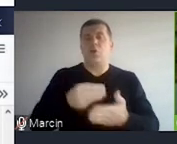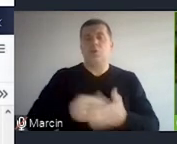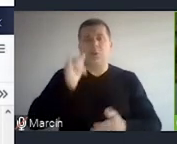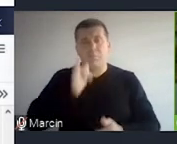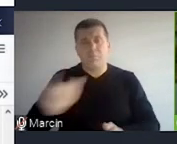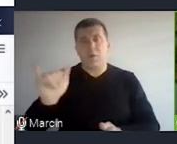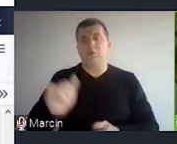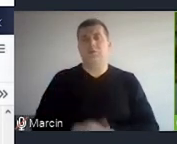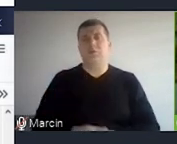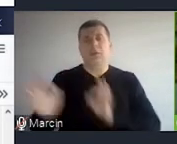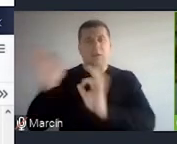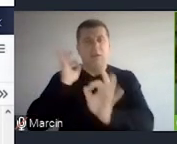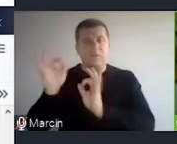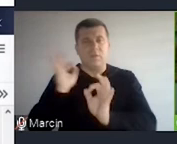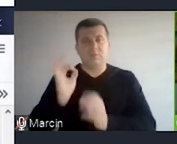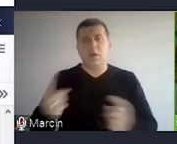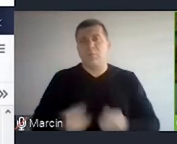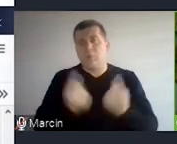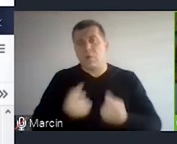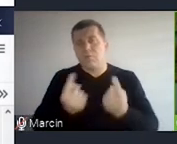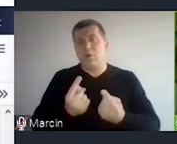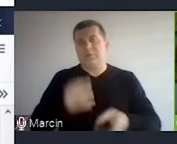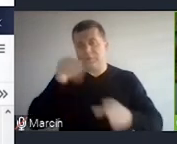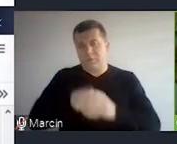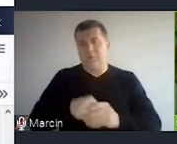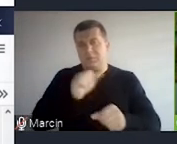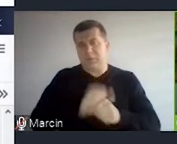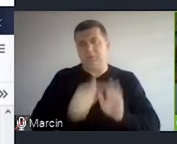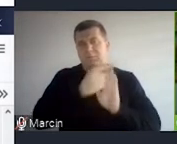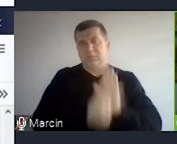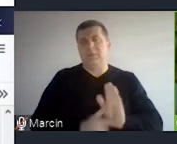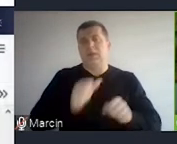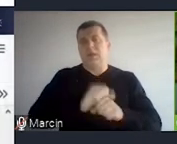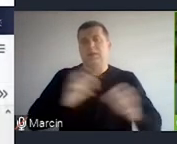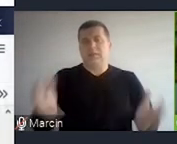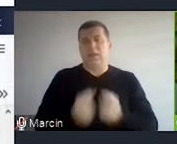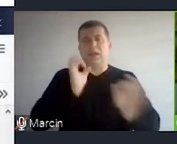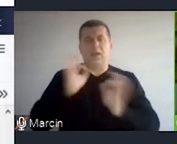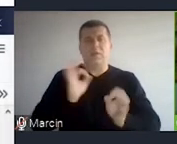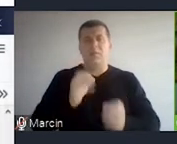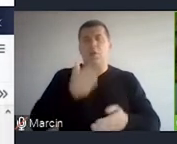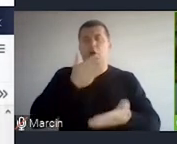pocztowe, informacja, promocja mieszczą się w tym zakresie. Takie informacje znajdziecie tu w rozdziale